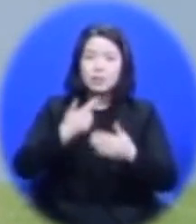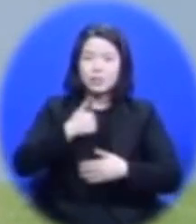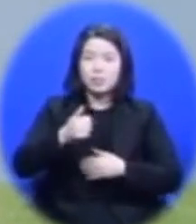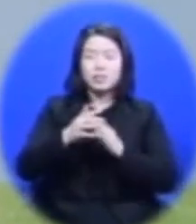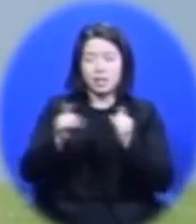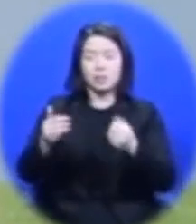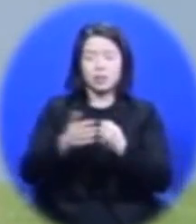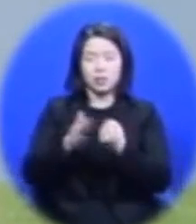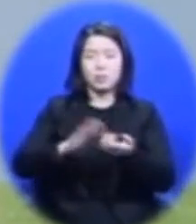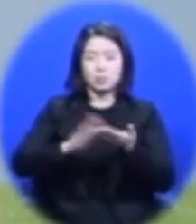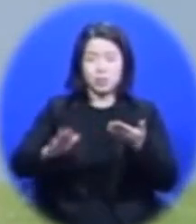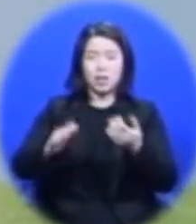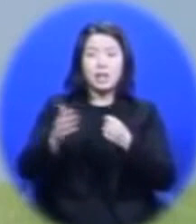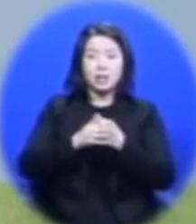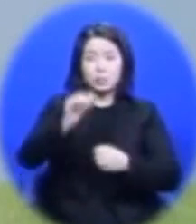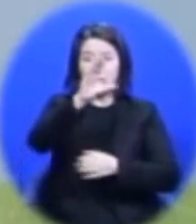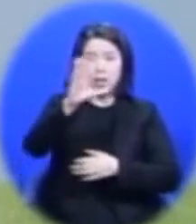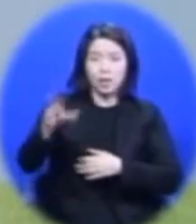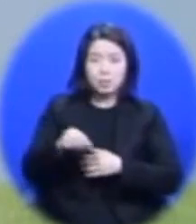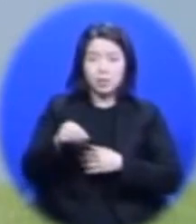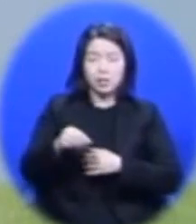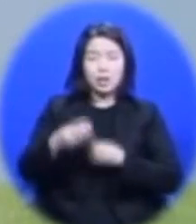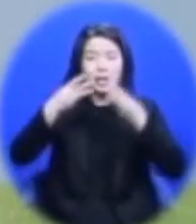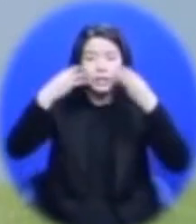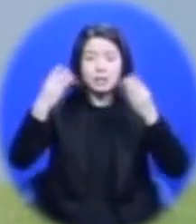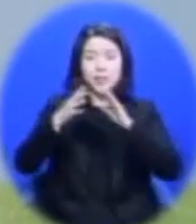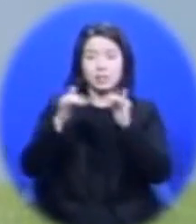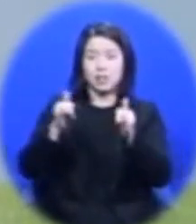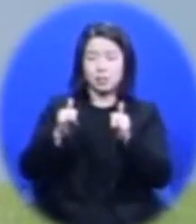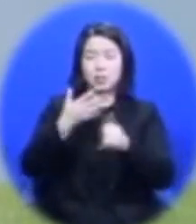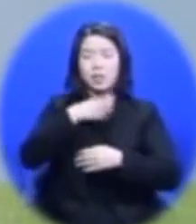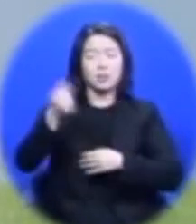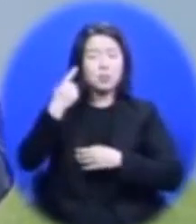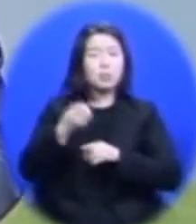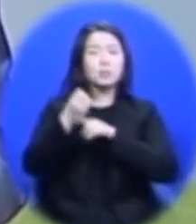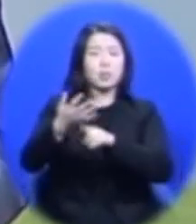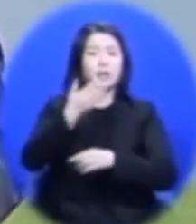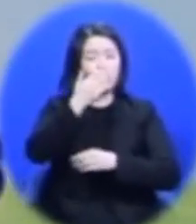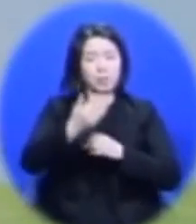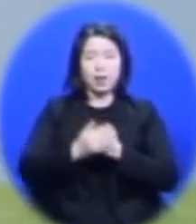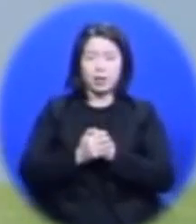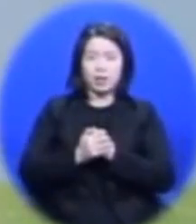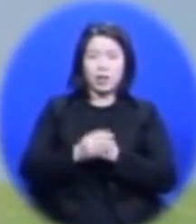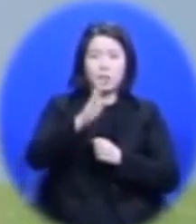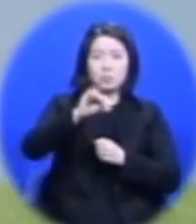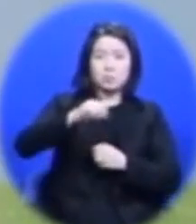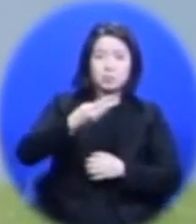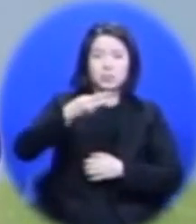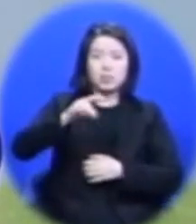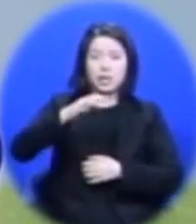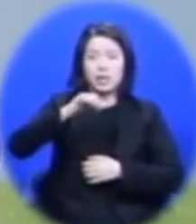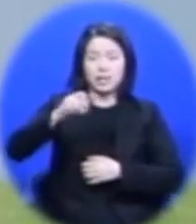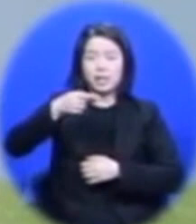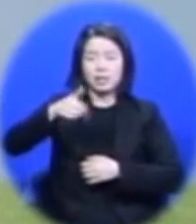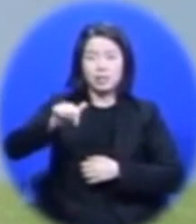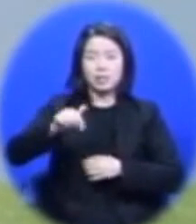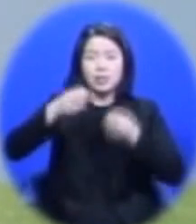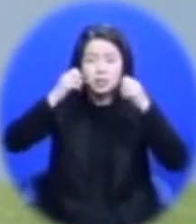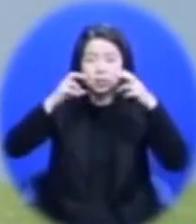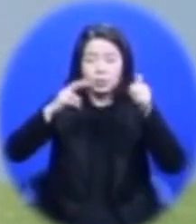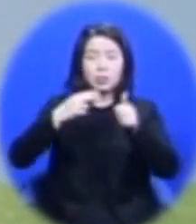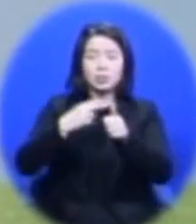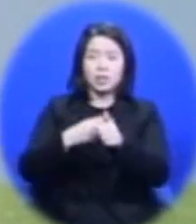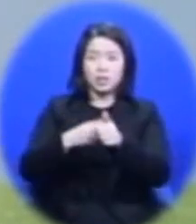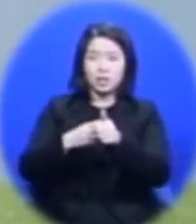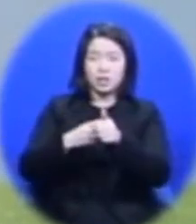그가 아메리카 인디언들에게 복음을 전했던 겁니다. 이 브레인러드 선교사에게 영향을 받아서 선교사가 되었던